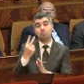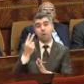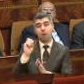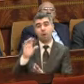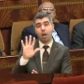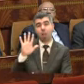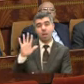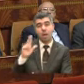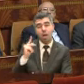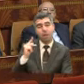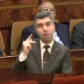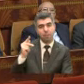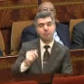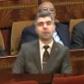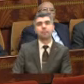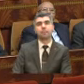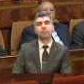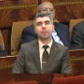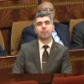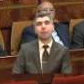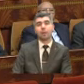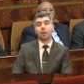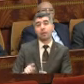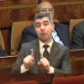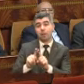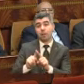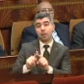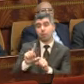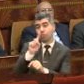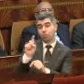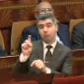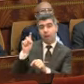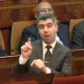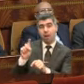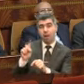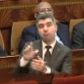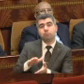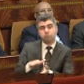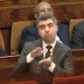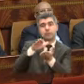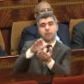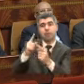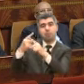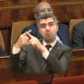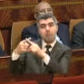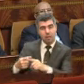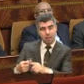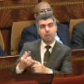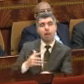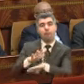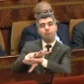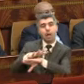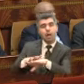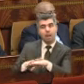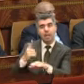من 512 كيلومتر. المجلس الإقليمي رصد المبلغ ديالو 45 مليون درهم، الجهة كذلك رصدت 67 مليون